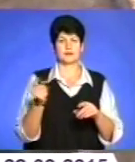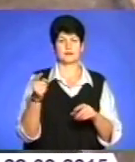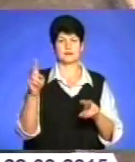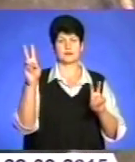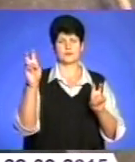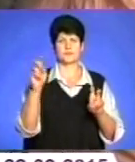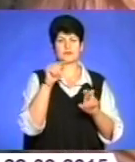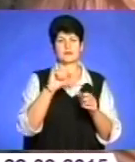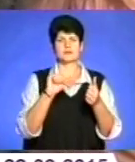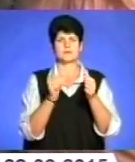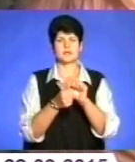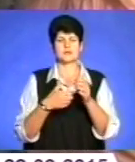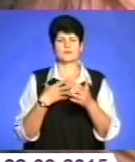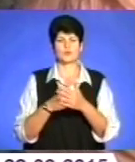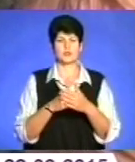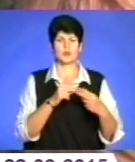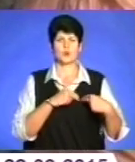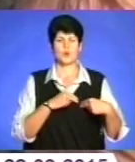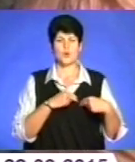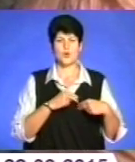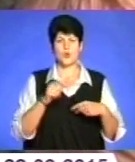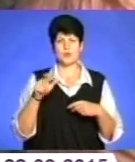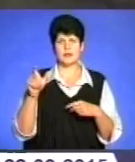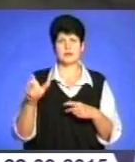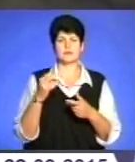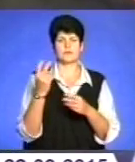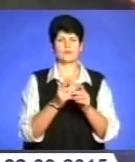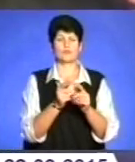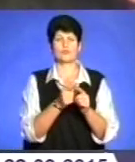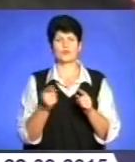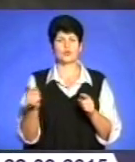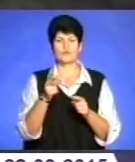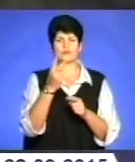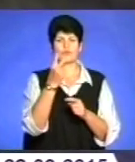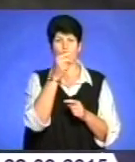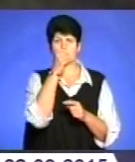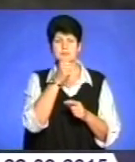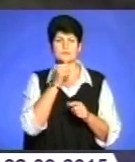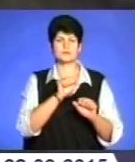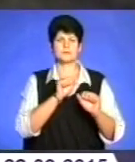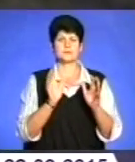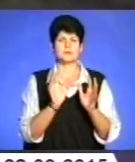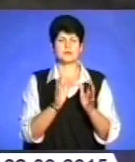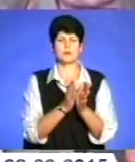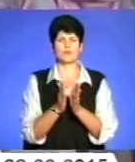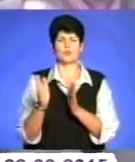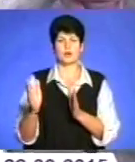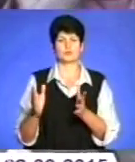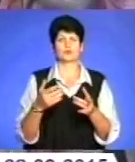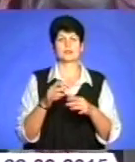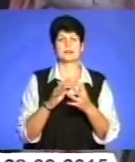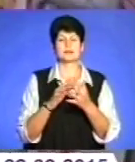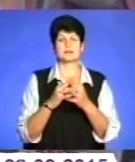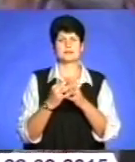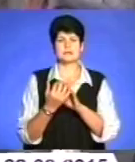вони замінять своїх колег та впродовж 2 місяців забезпечуватимуть громадський порядок, охорону об'єктів життєдіяльності населених пунктів